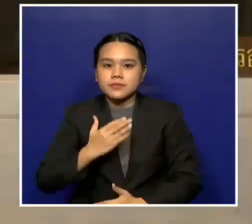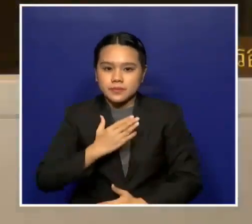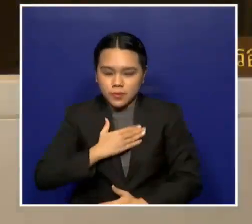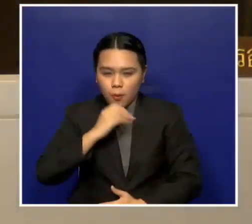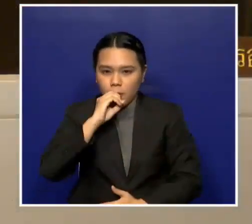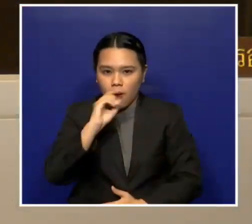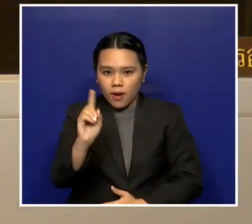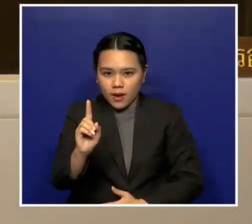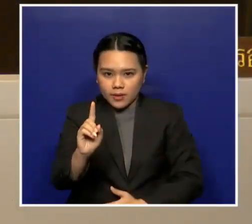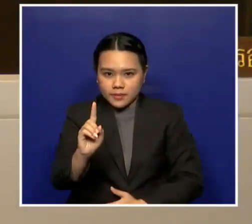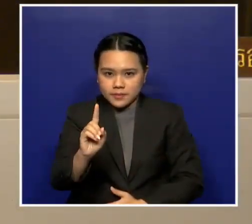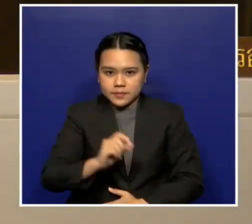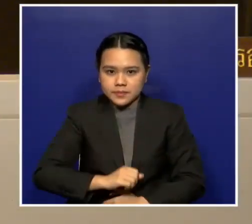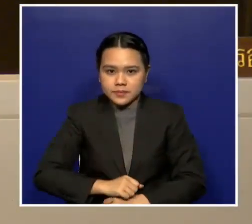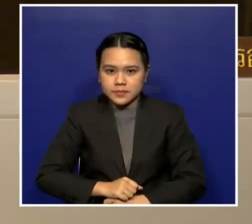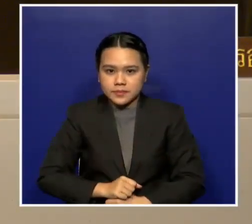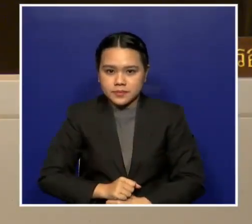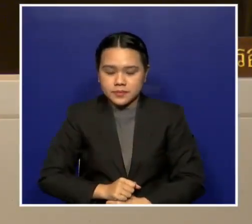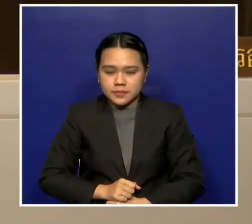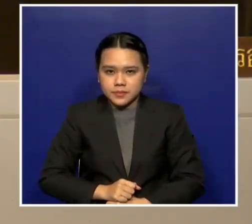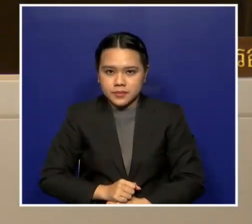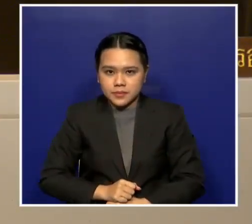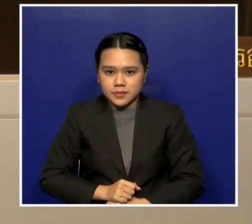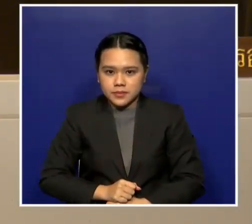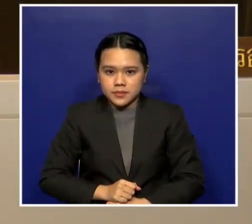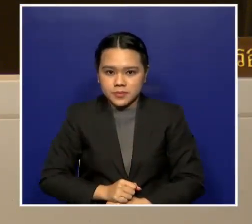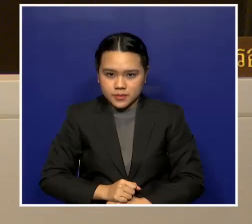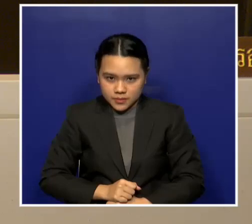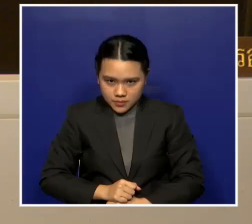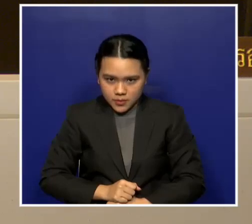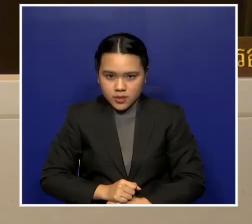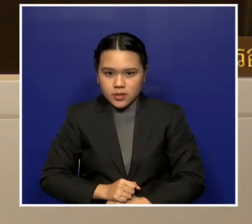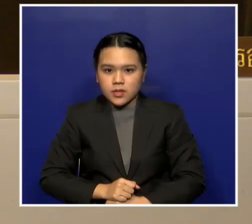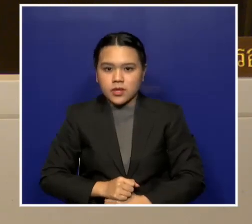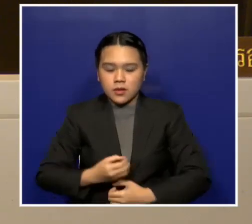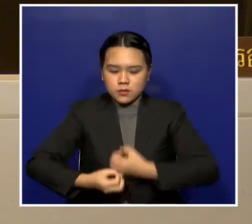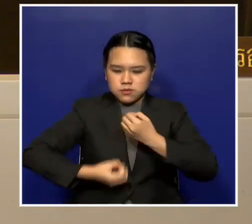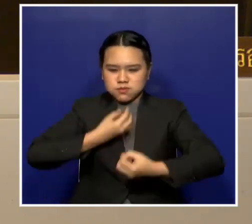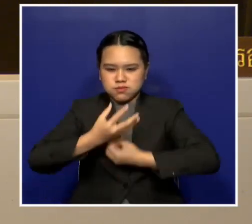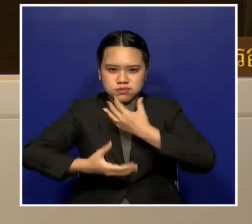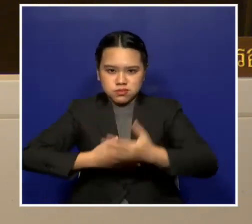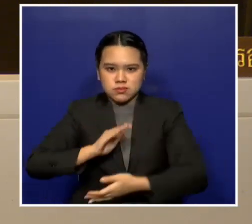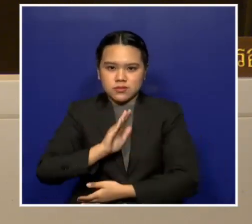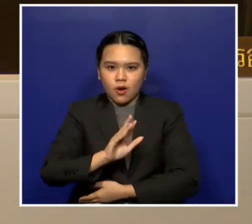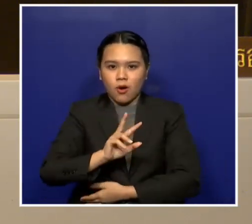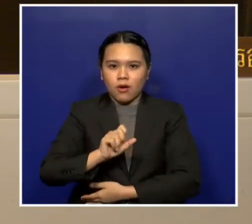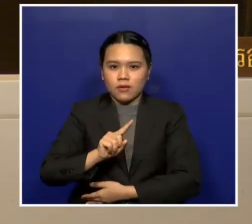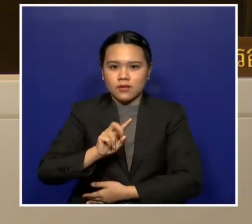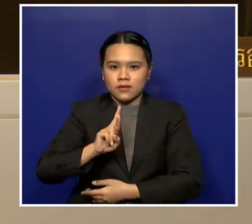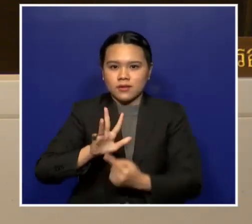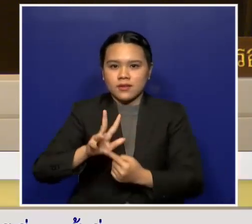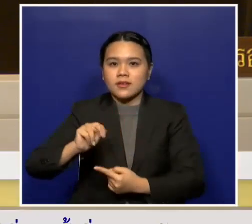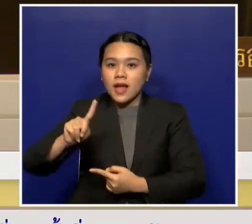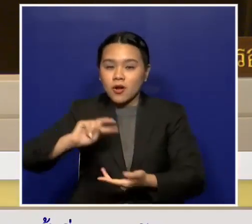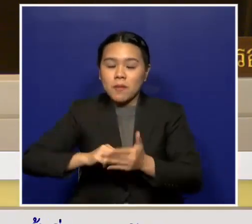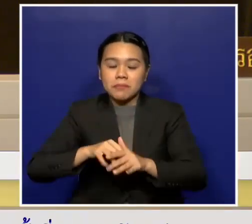าเรื่องการแสดงออกของท่านสรัญวุฒิก็เป็นปกติของท่าน